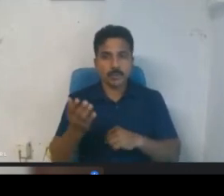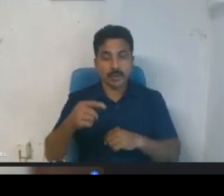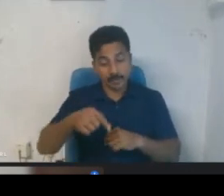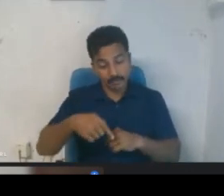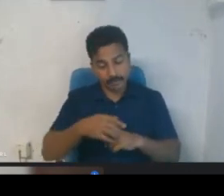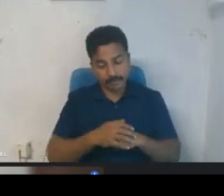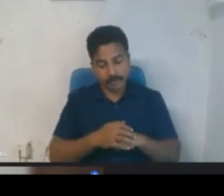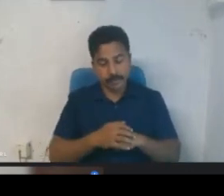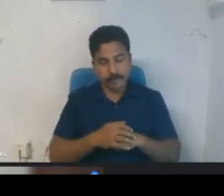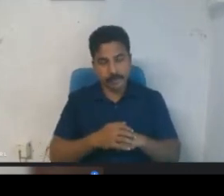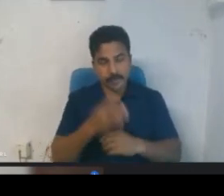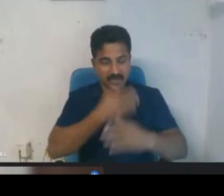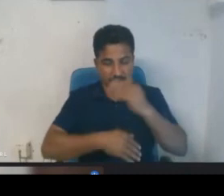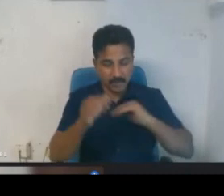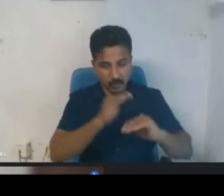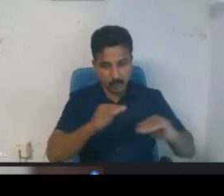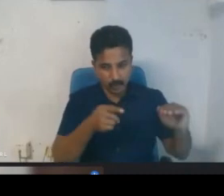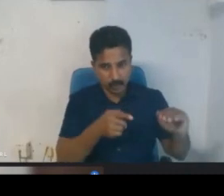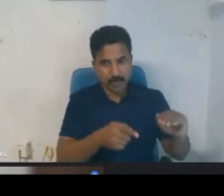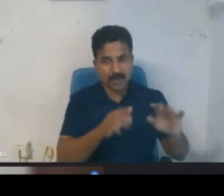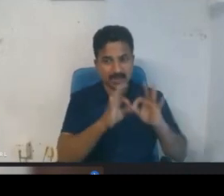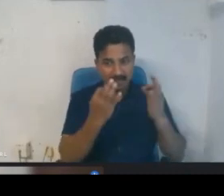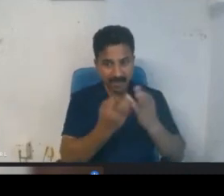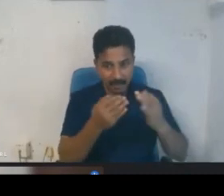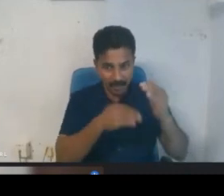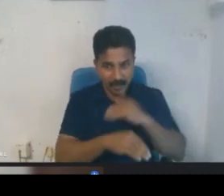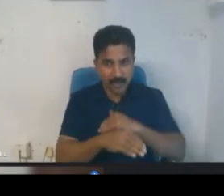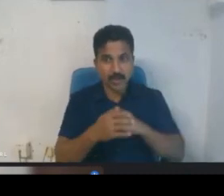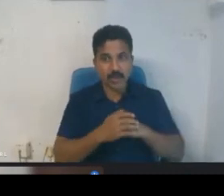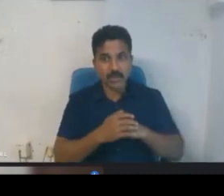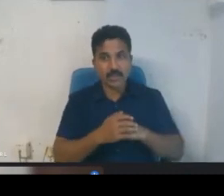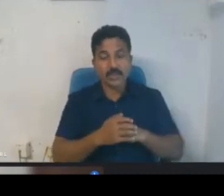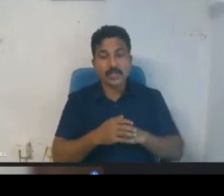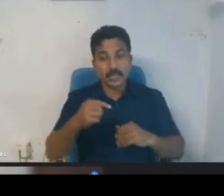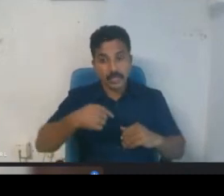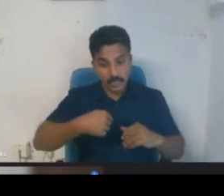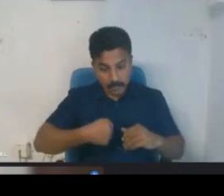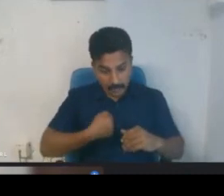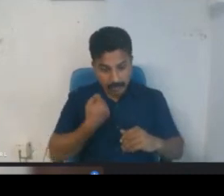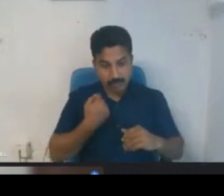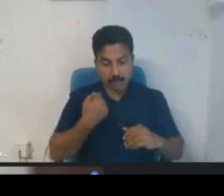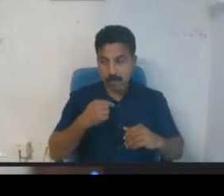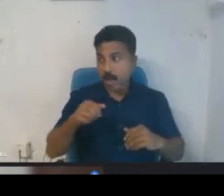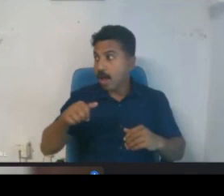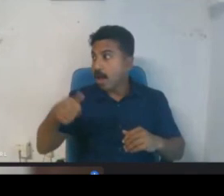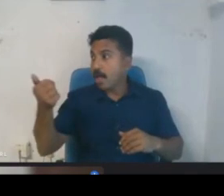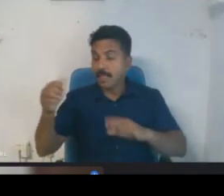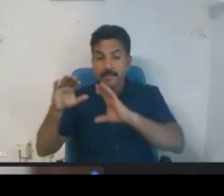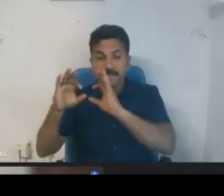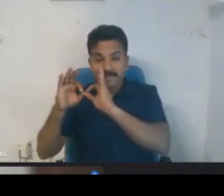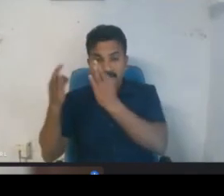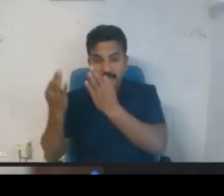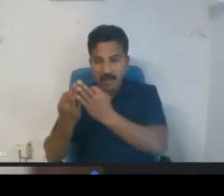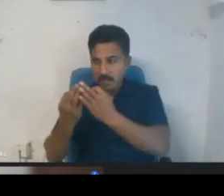പലപ്പോഴും ഇപ്പം ഭിന്നശേഷിയുള്ളൊരു കുട്ടി ഉള്ളൊരു കുടുംബത്തിന് ഒരു അബ്നോർമലായിട്ട് സ്വയം നമ്മൾ പരിഗണിക്കരുത്. നമ്മൾ മറ്റു കുടുംബങ്ങളിൽ നിന്ന്